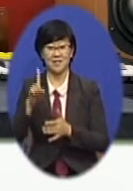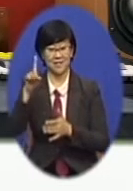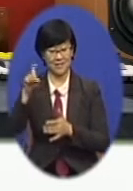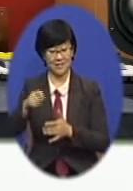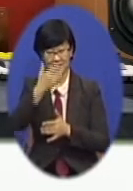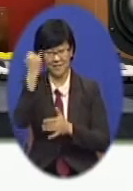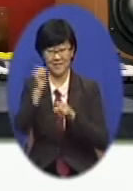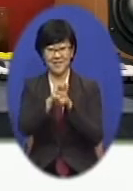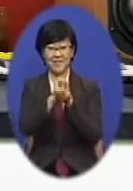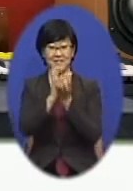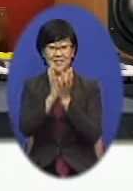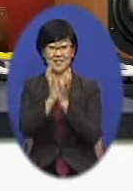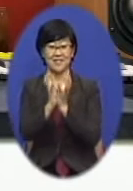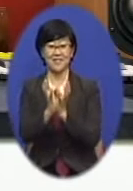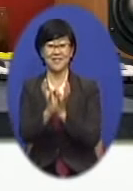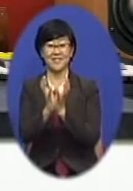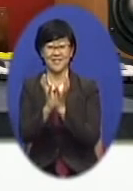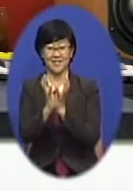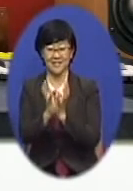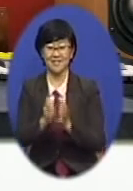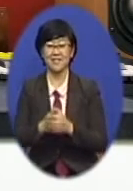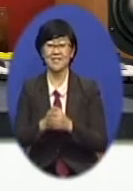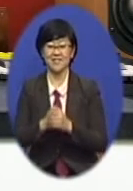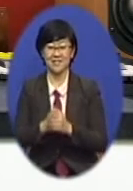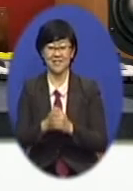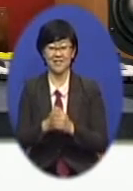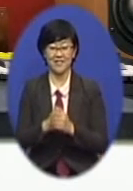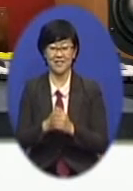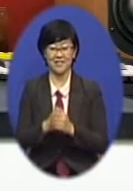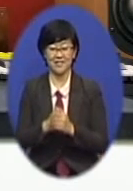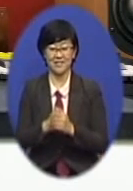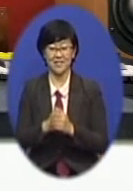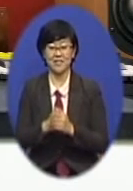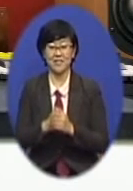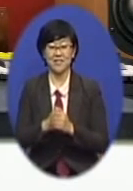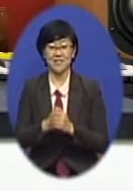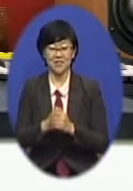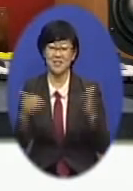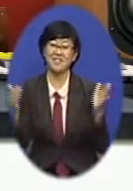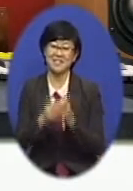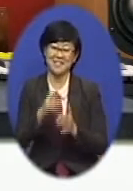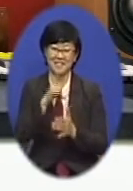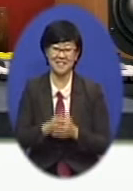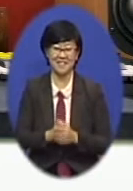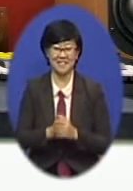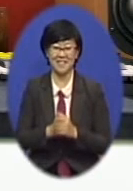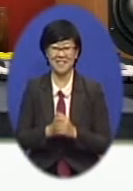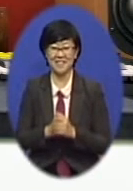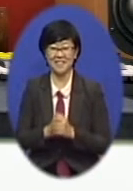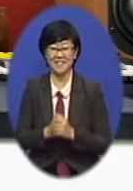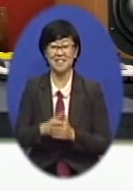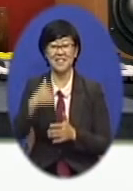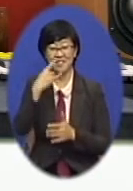꼬부라진 할미 있고 짠짠짠 하나 둘 셋 넷 그만할게요. 아이고